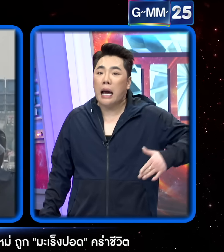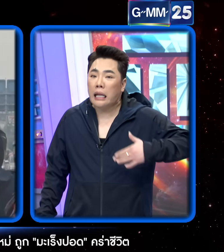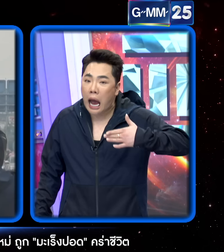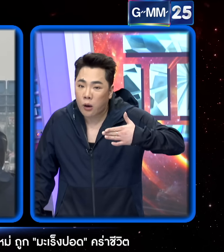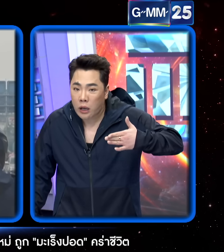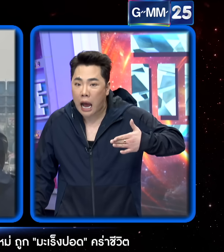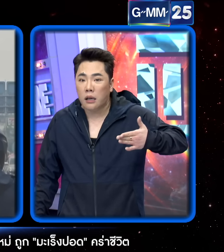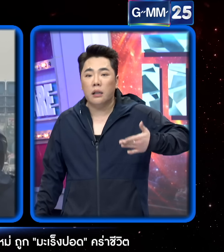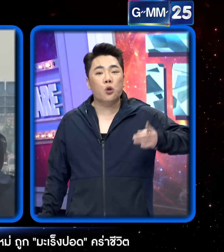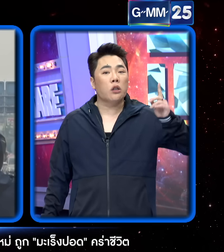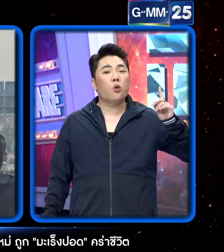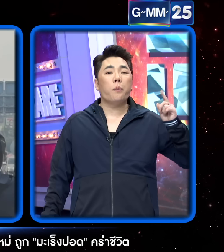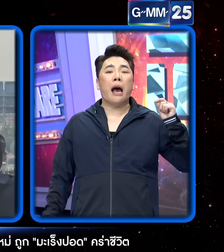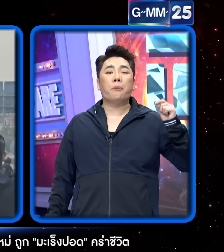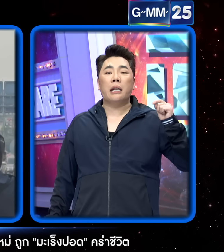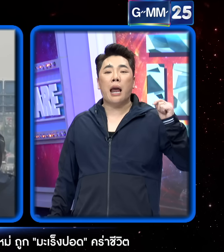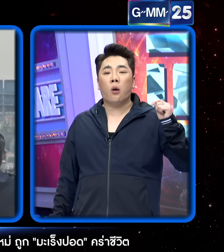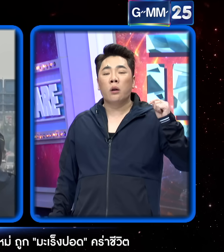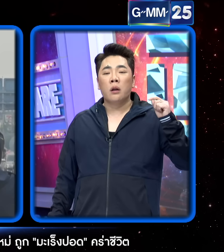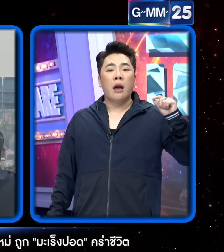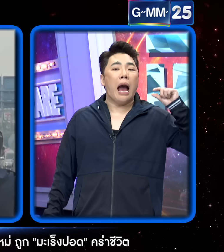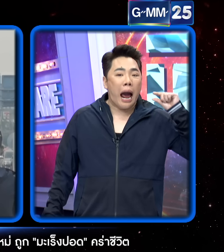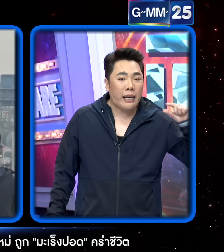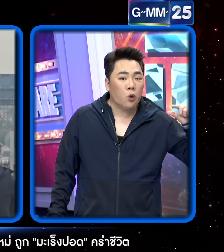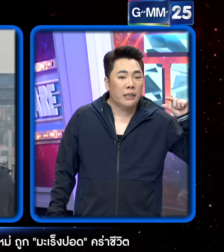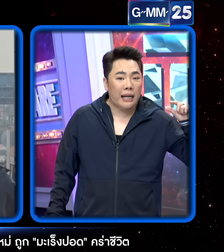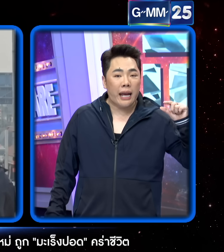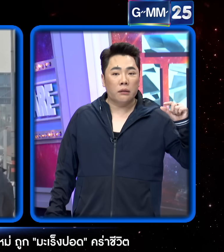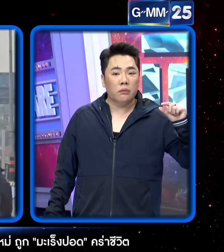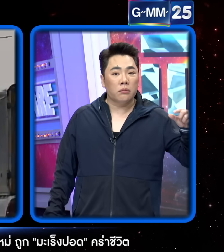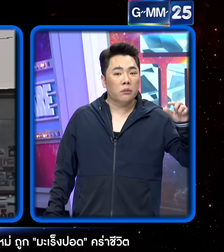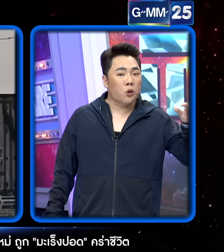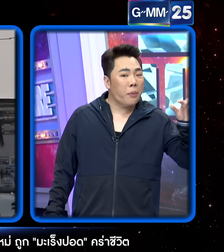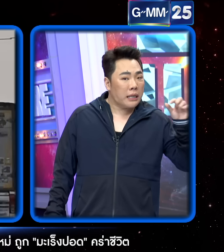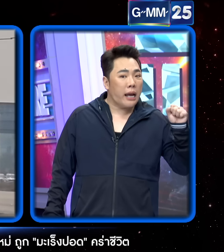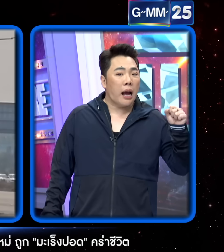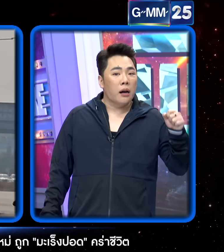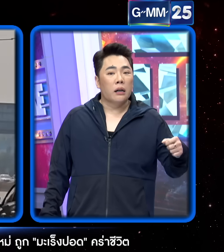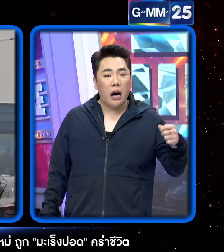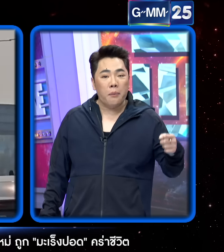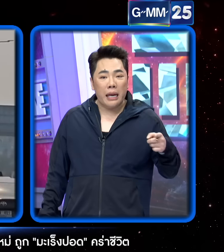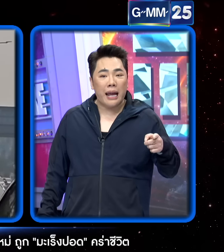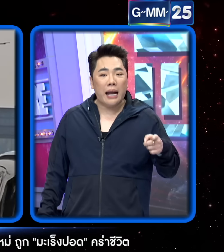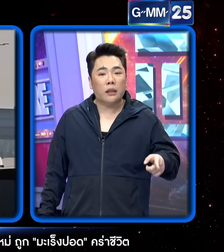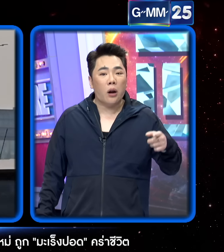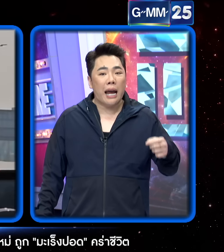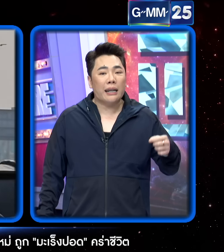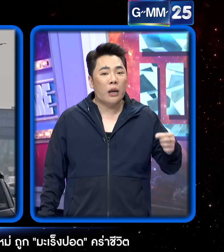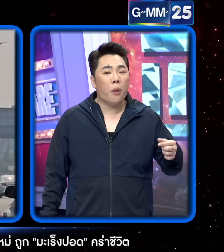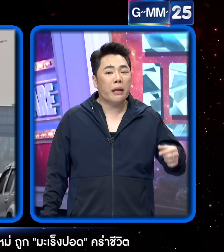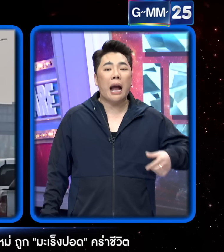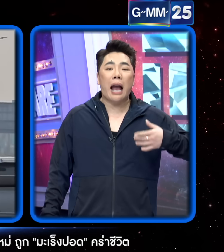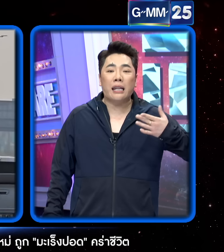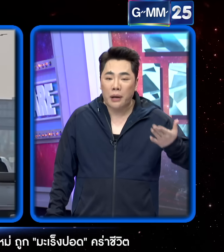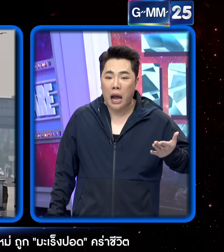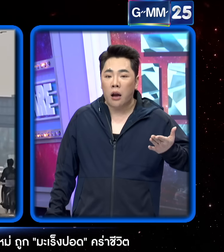มีอาการไอค่อนข้างเยอะในช่วงเดือนกุมภาปีที่แล้วไอจนเสลดจนเป็นเสลดเริ่มมีแรกแต่ตอนแรกก็คิ